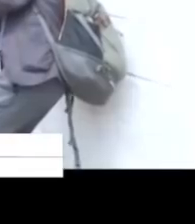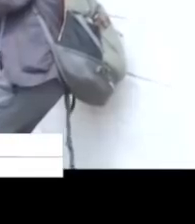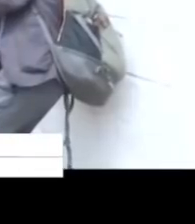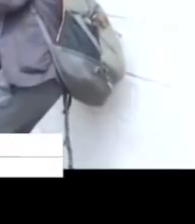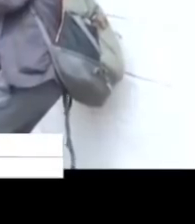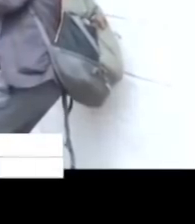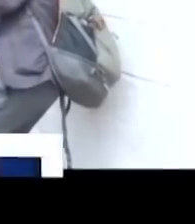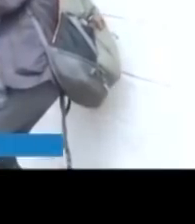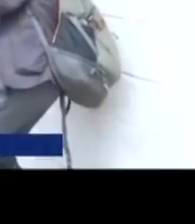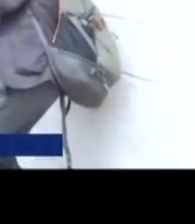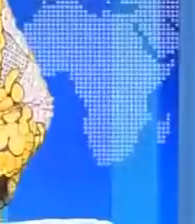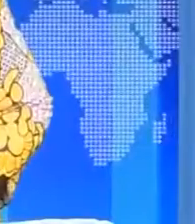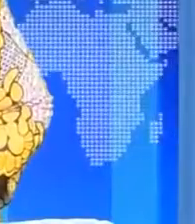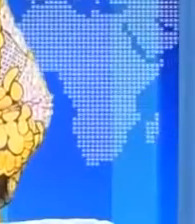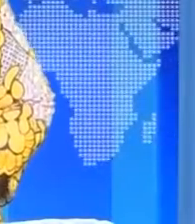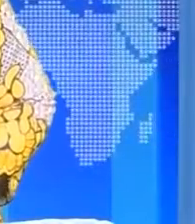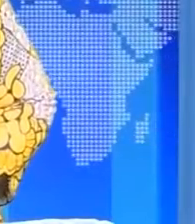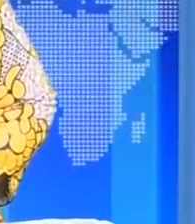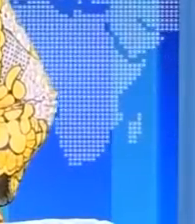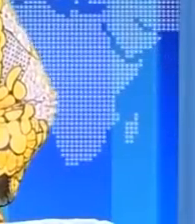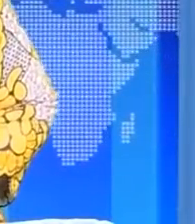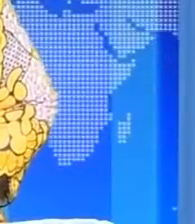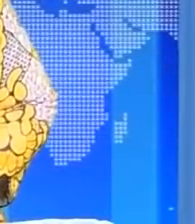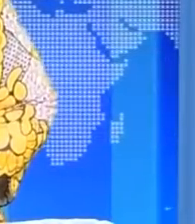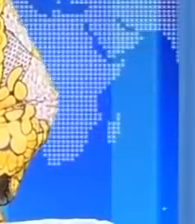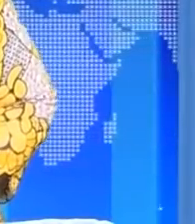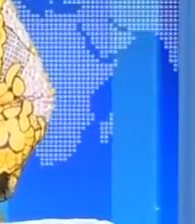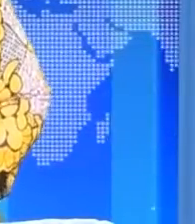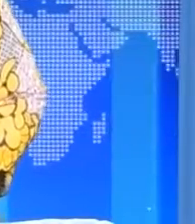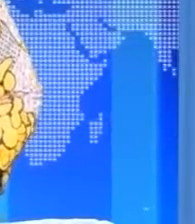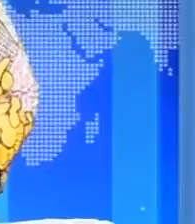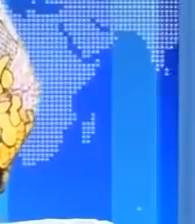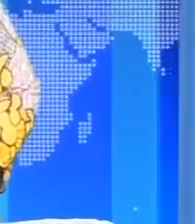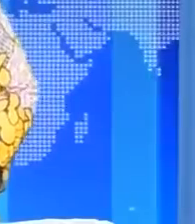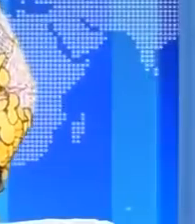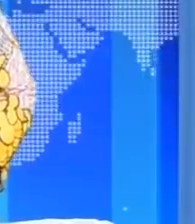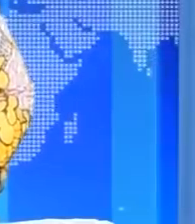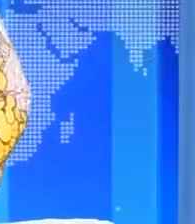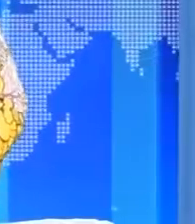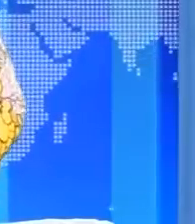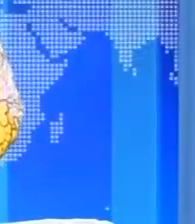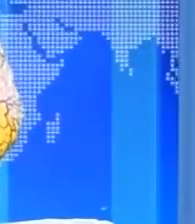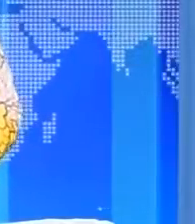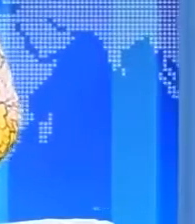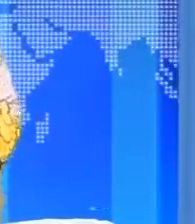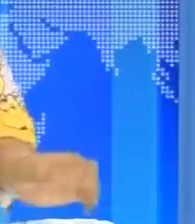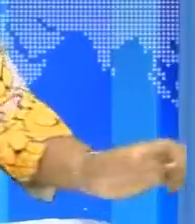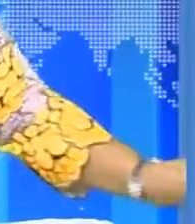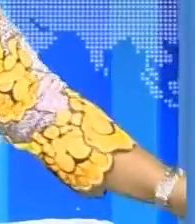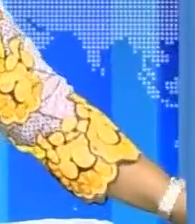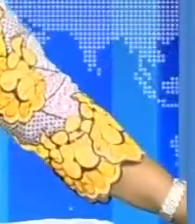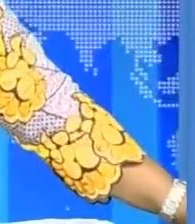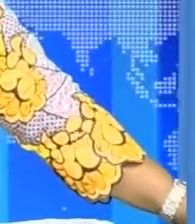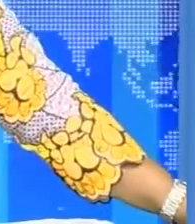notre faute d'équipé et les deux essais communiqué nécrologique avant de boucler complètement saoul journal le général de brigade docteur